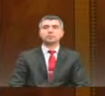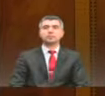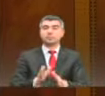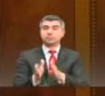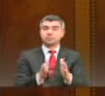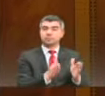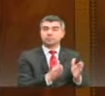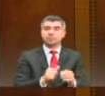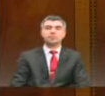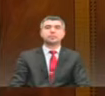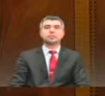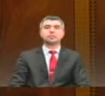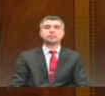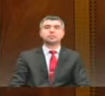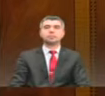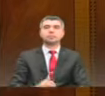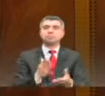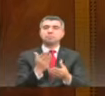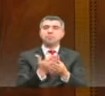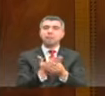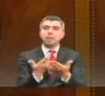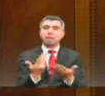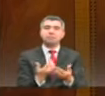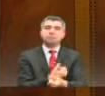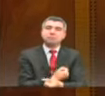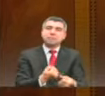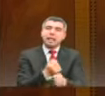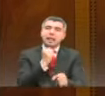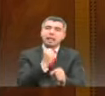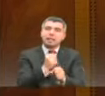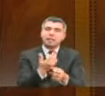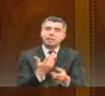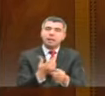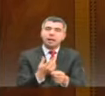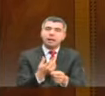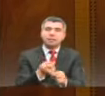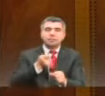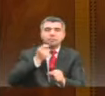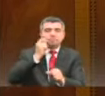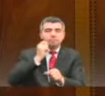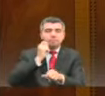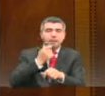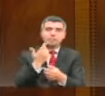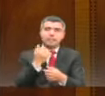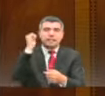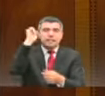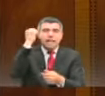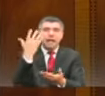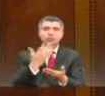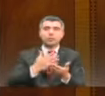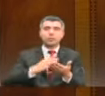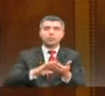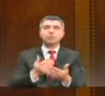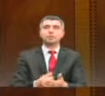أنتقل الآن إلى ملف الشغل والإدماج المهني، ذلك أن النهوض بالشغل وبالإدماج